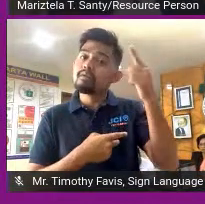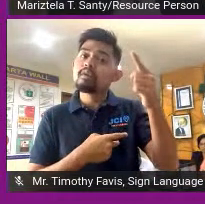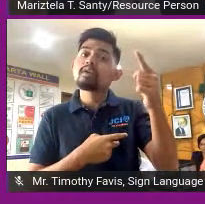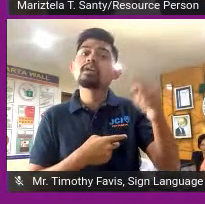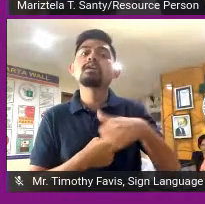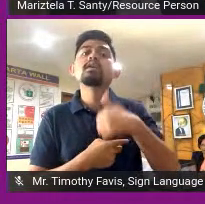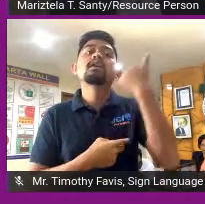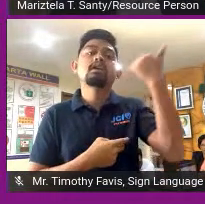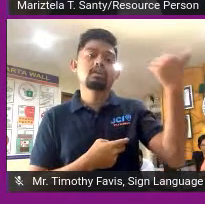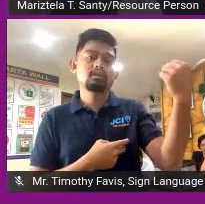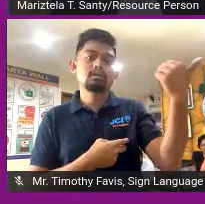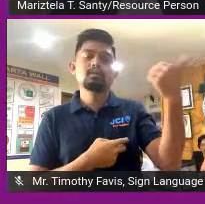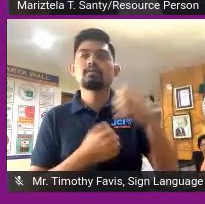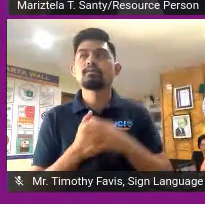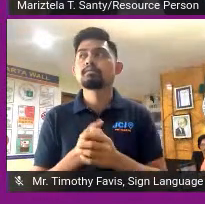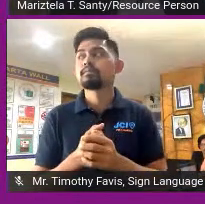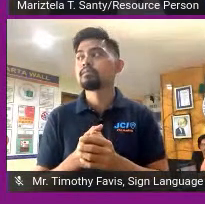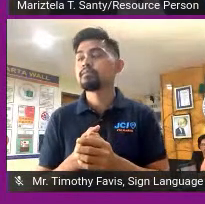or to be for.